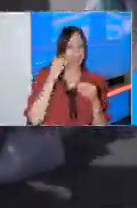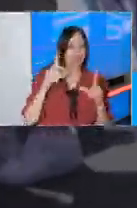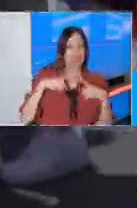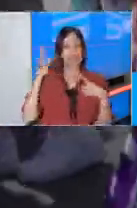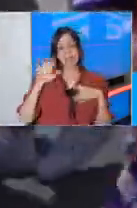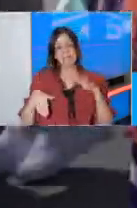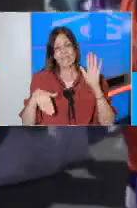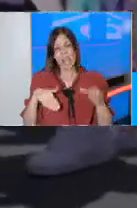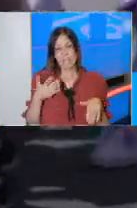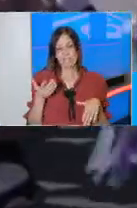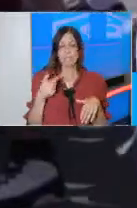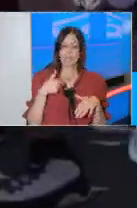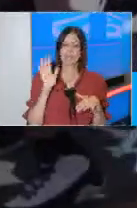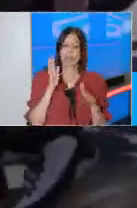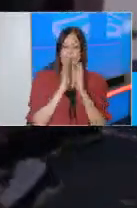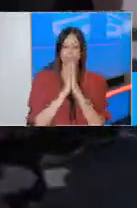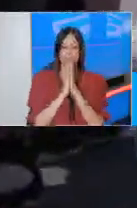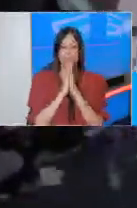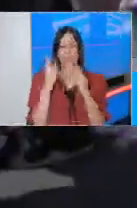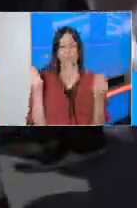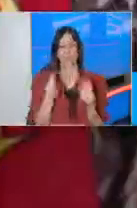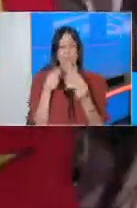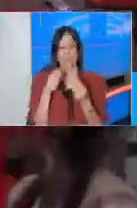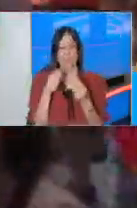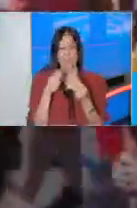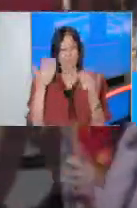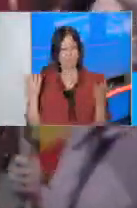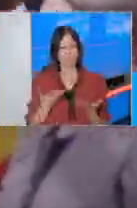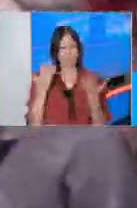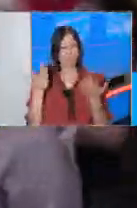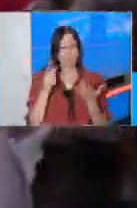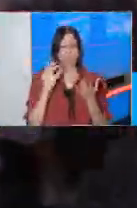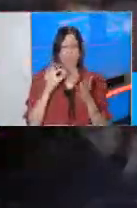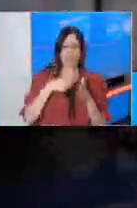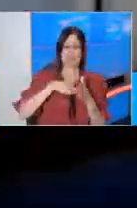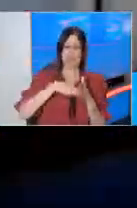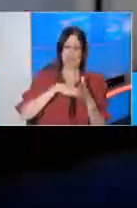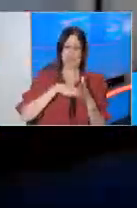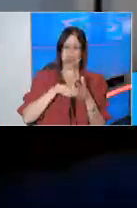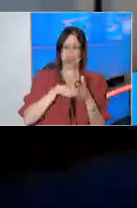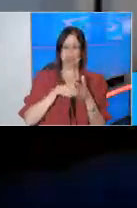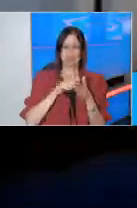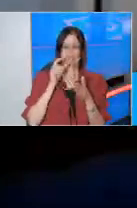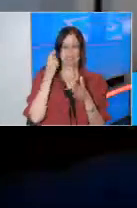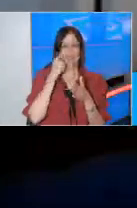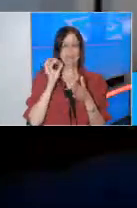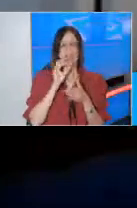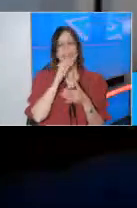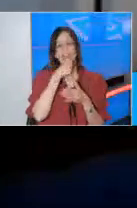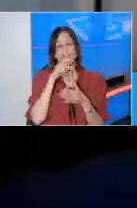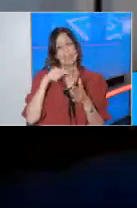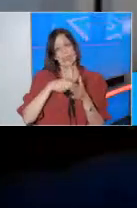את זה. אני מאוד מקווה שהדבר הזה ייתן דחיפה לתיקון העוולות ההיסטוריות ולתיקון